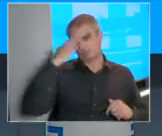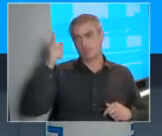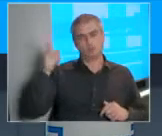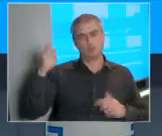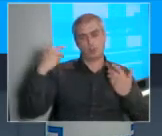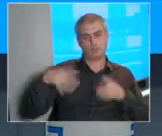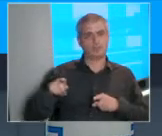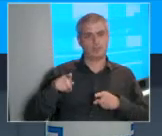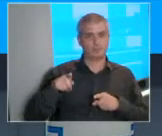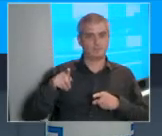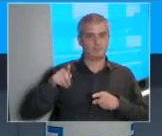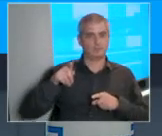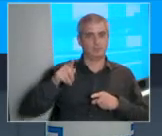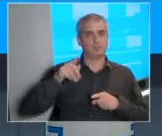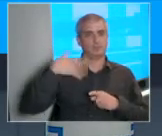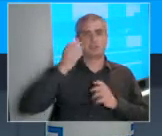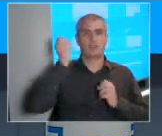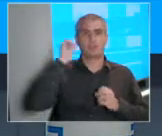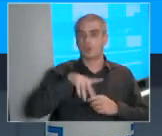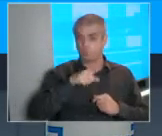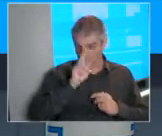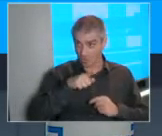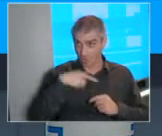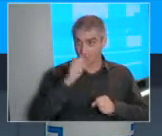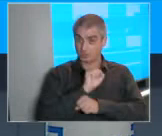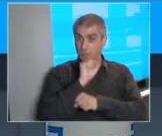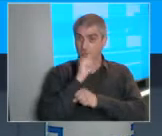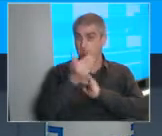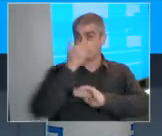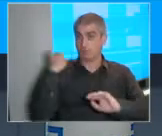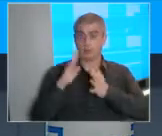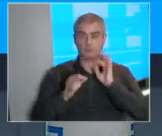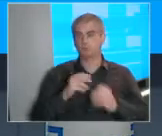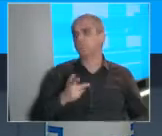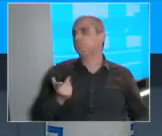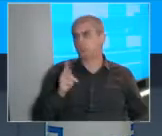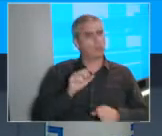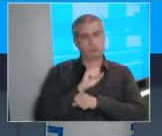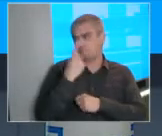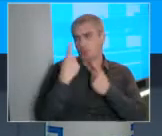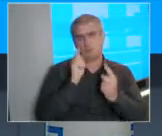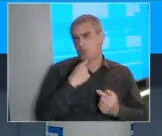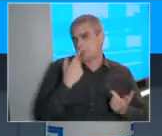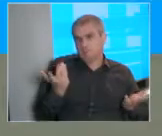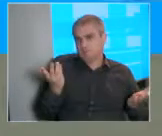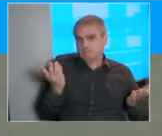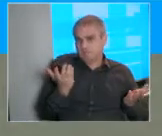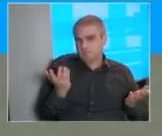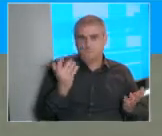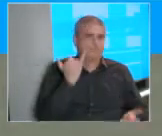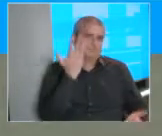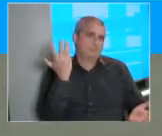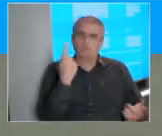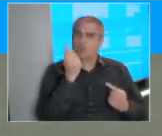הוא יתעייף והוא יהיה גרוע בסוף, יכולה להיות טענה מלכתחילה? יכולה להיות טענה, אבל זה כל אחד יכול להגיד, זה לא חוכמה. זה גם